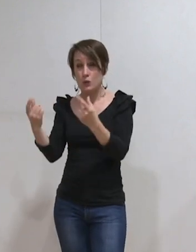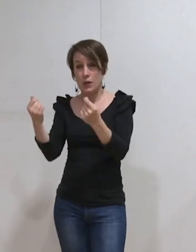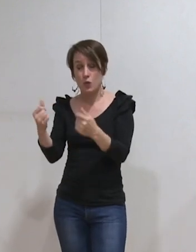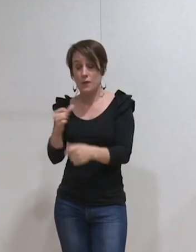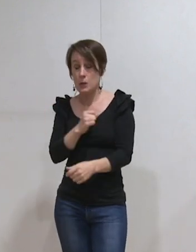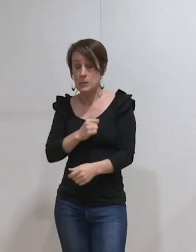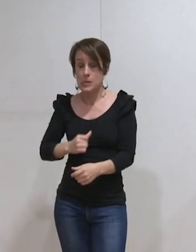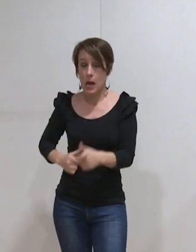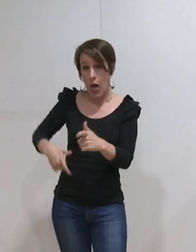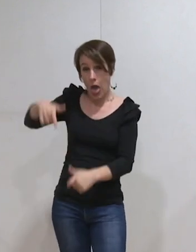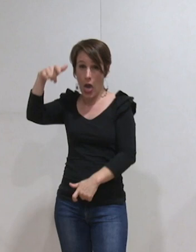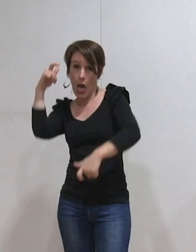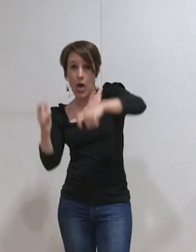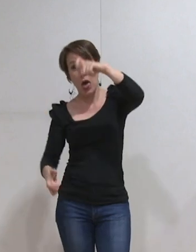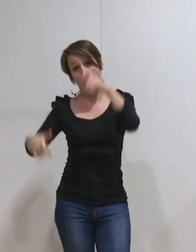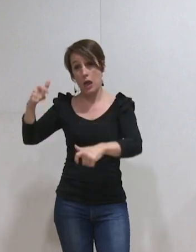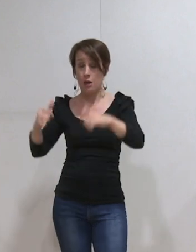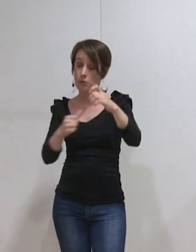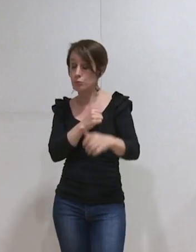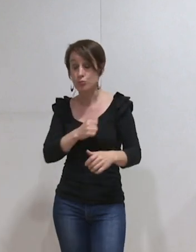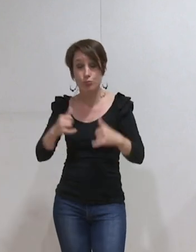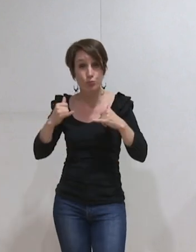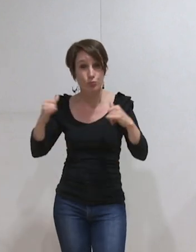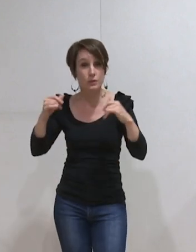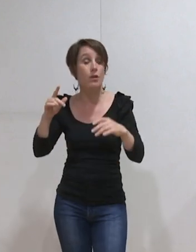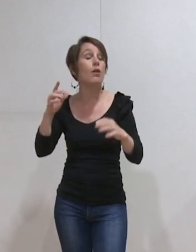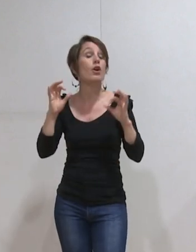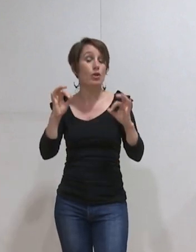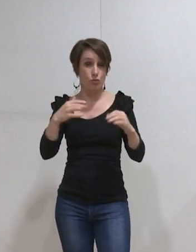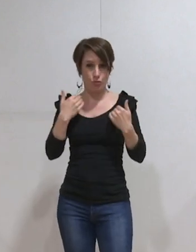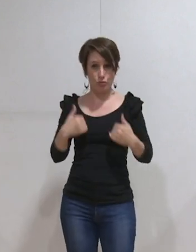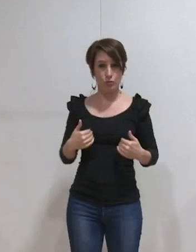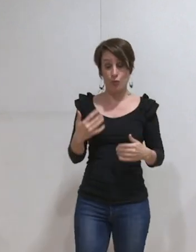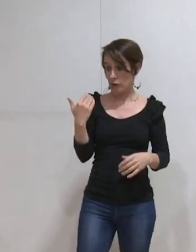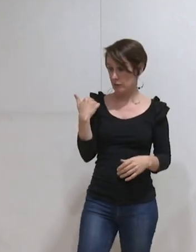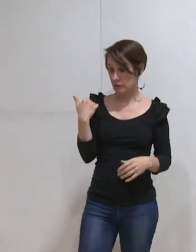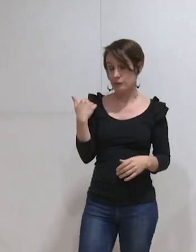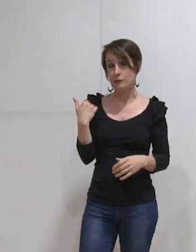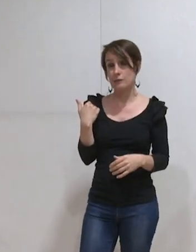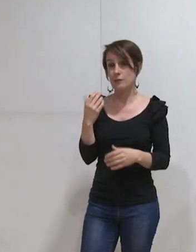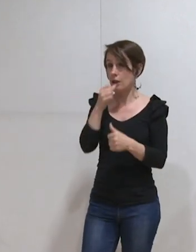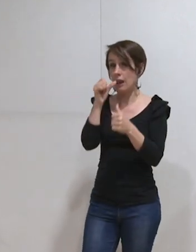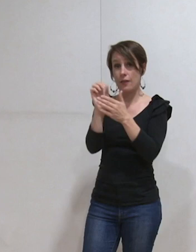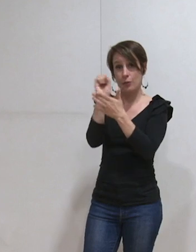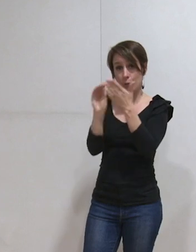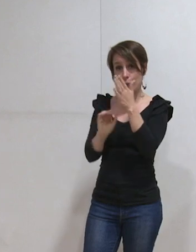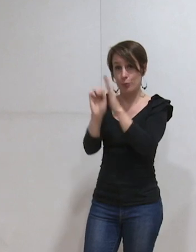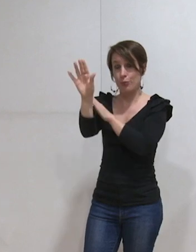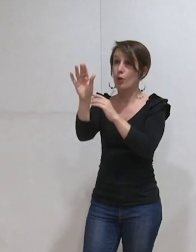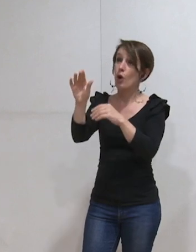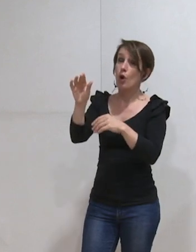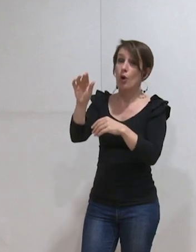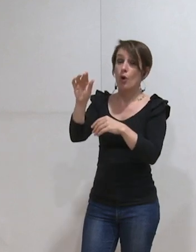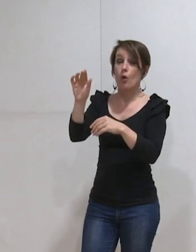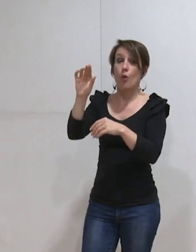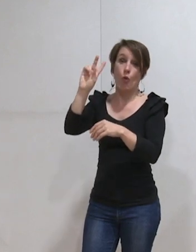ma qualité d'administrateur j'ai écrit au président directeur général il y a 10 jours pour lui demander une situation